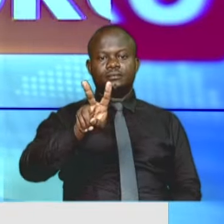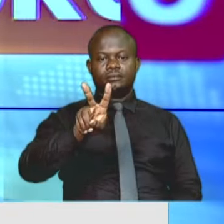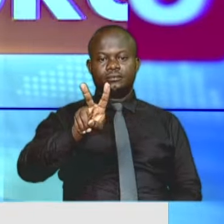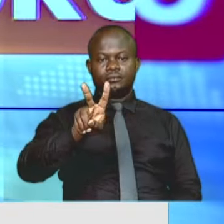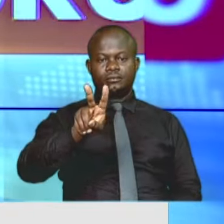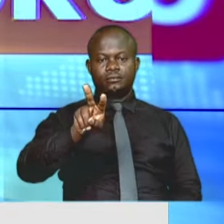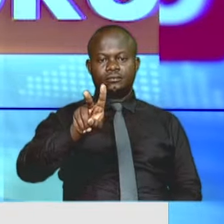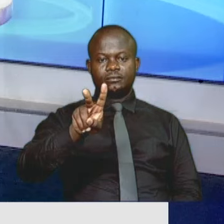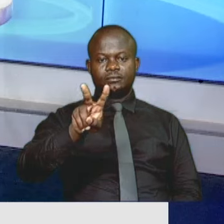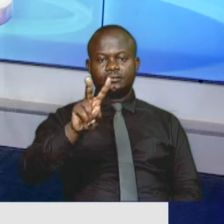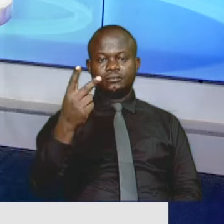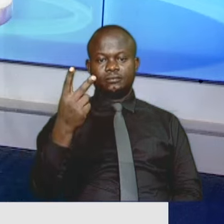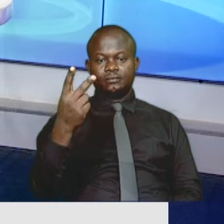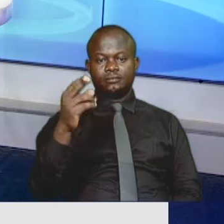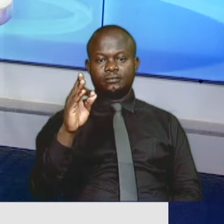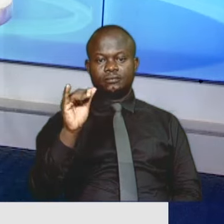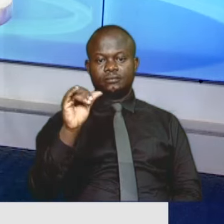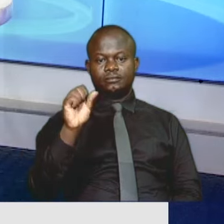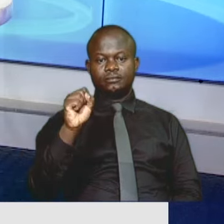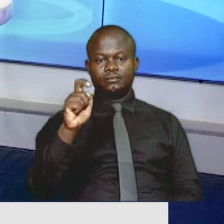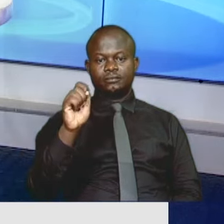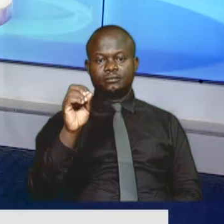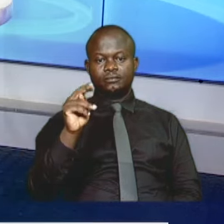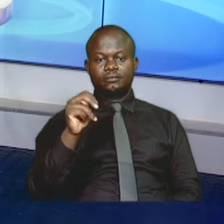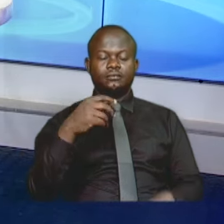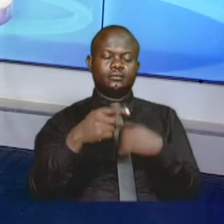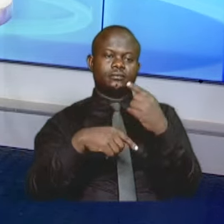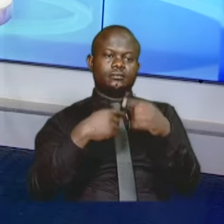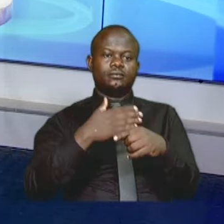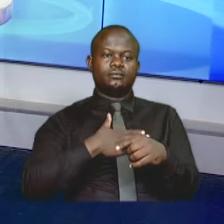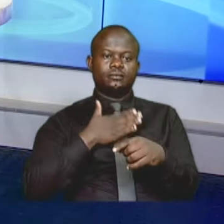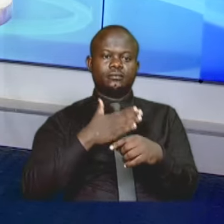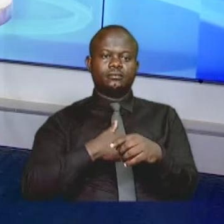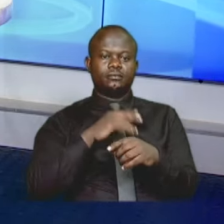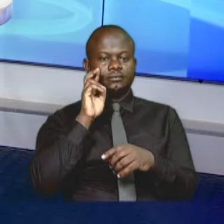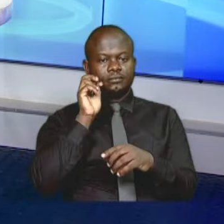y'isaa 2. Njye ndi Fiston Felix Habineza, mukomeze munogerwe na gahunda za Televiziyo Rwanda.